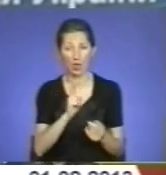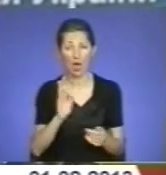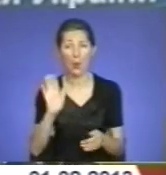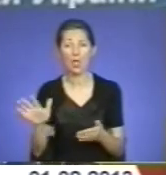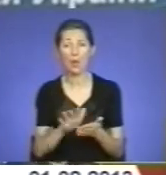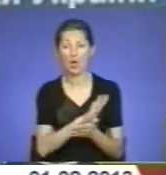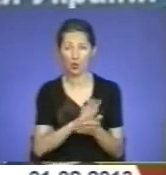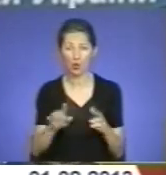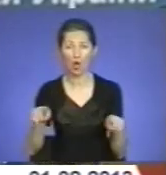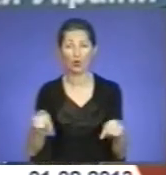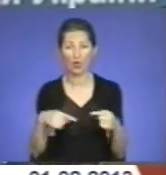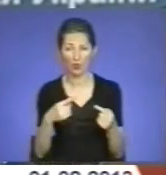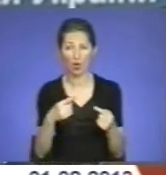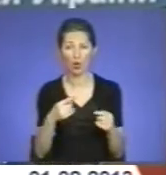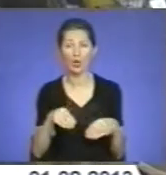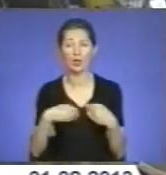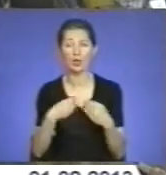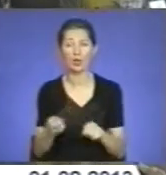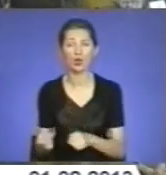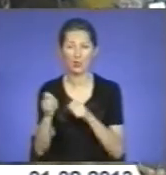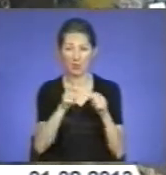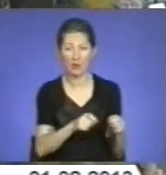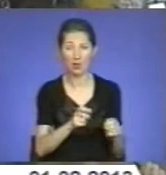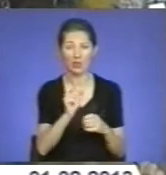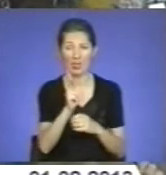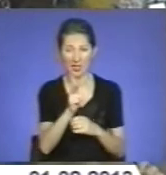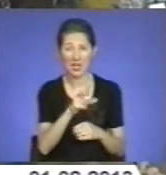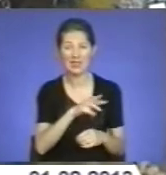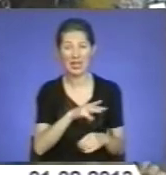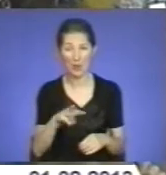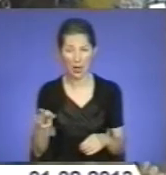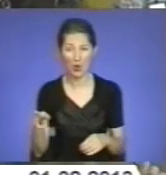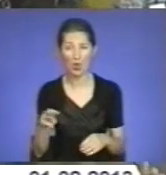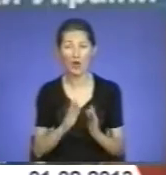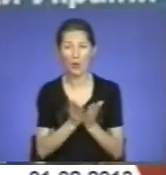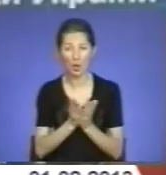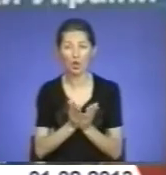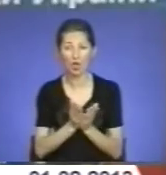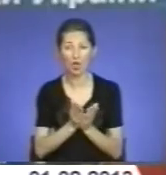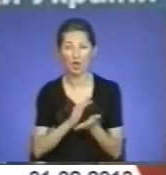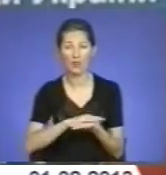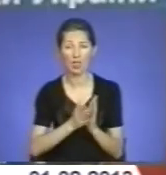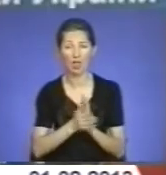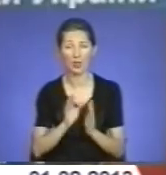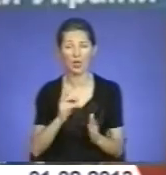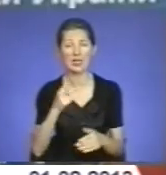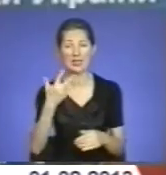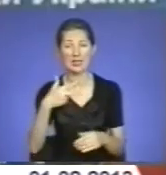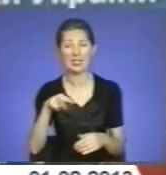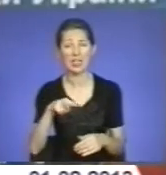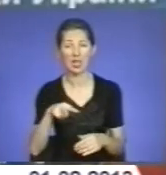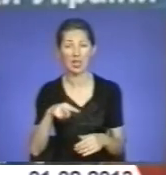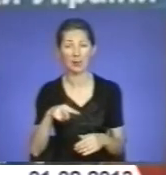безкоштовно створено і доставлено 13 мільйонів підручників. Станом на 30